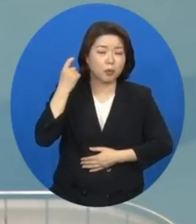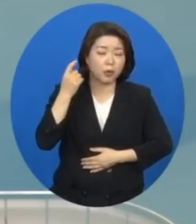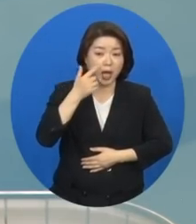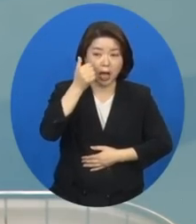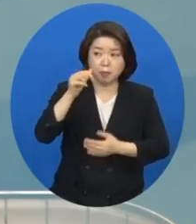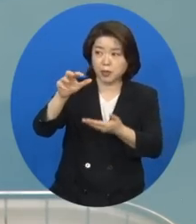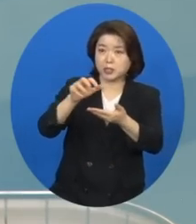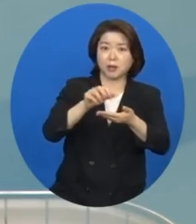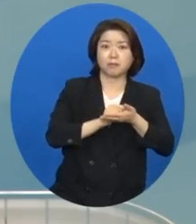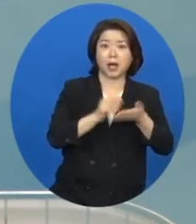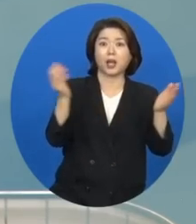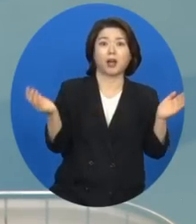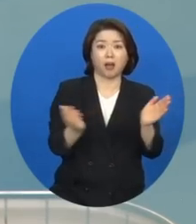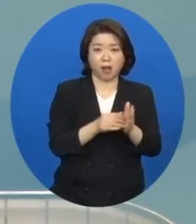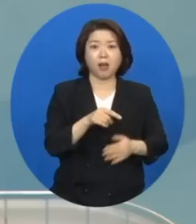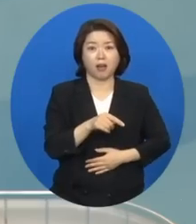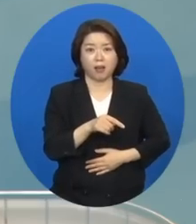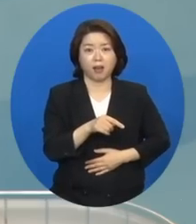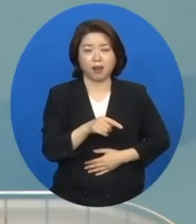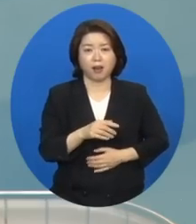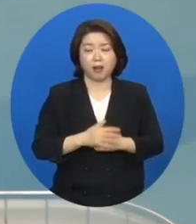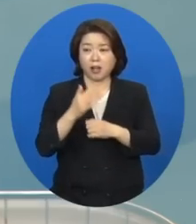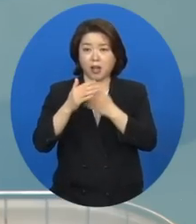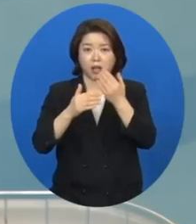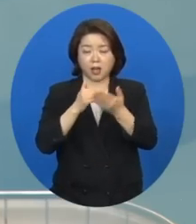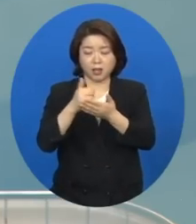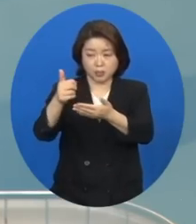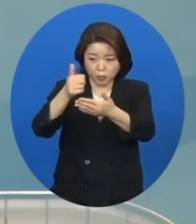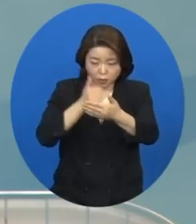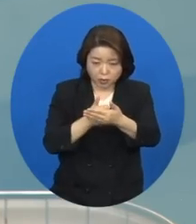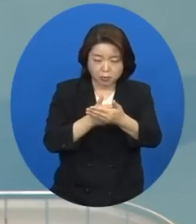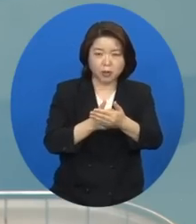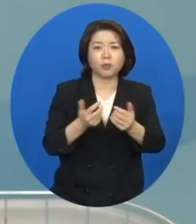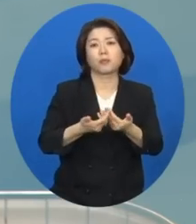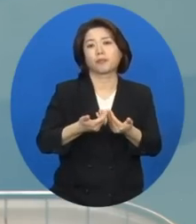아버지가 받아들이게 하시고 영접하고 돌아가셨어요.